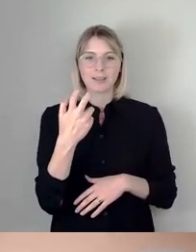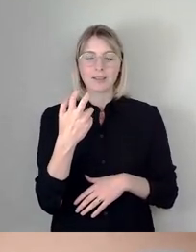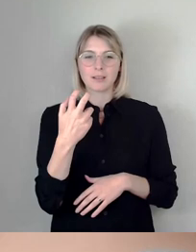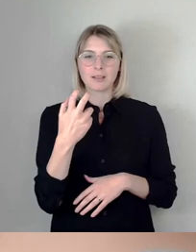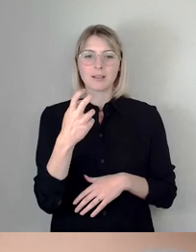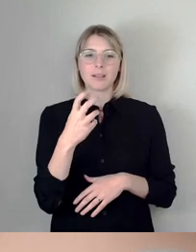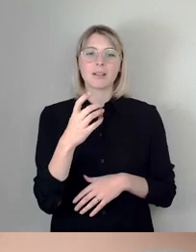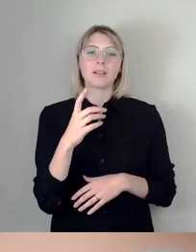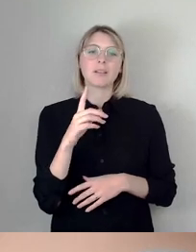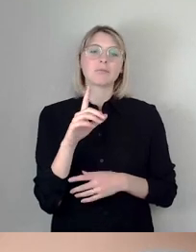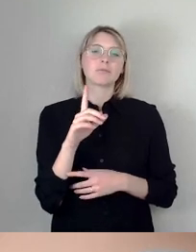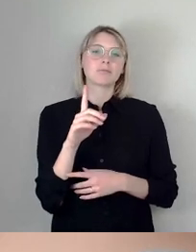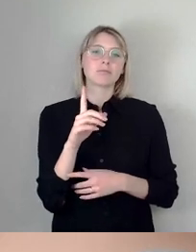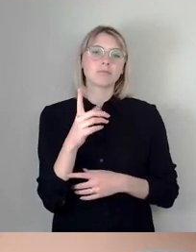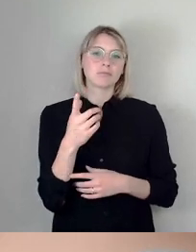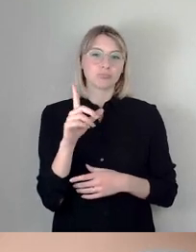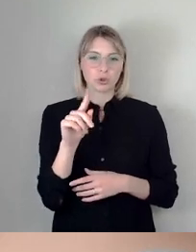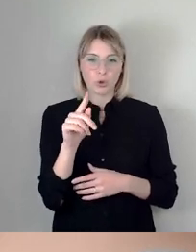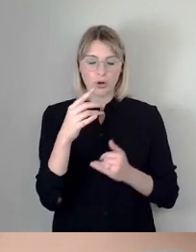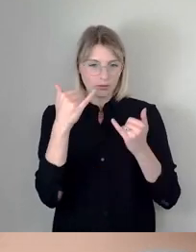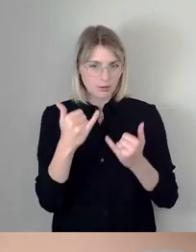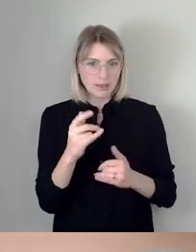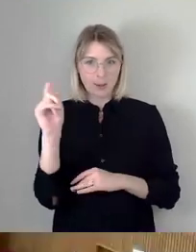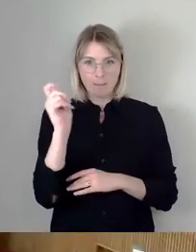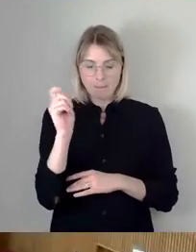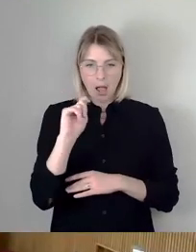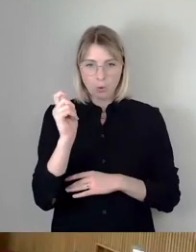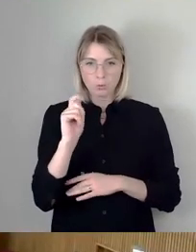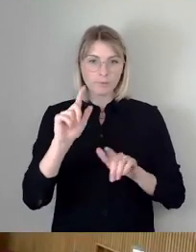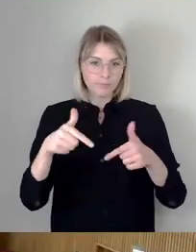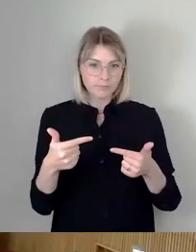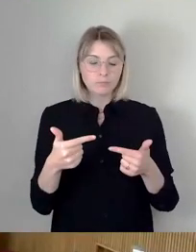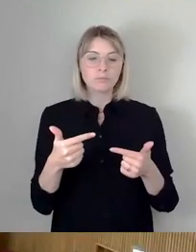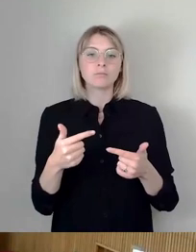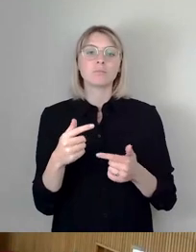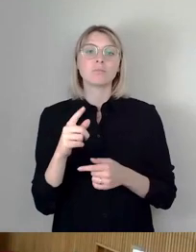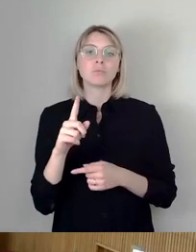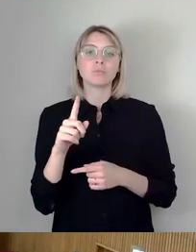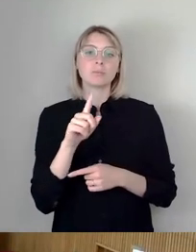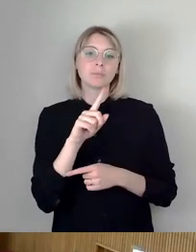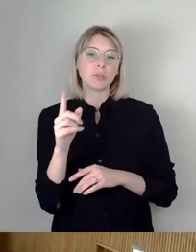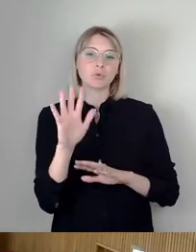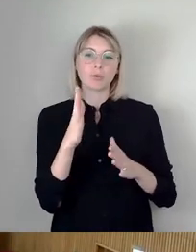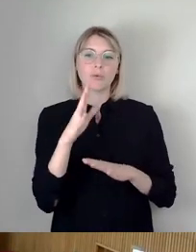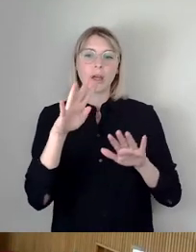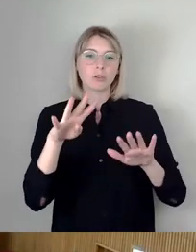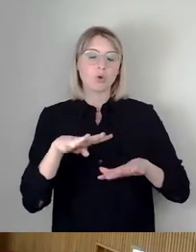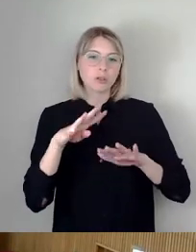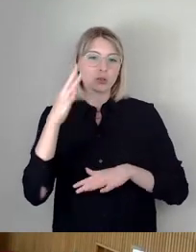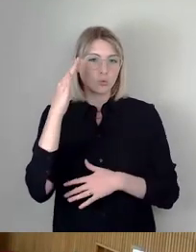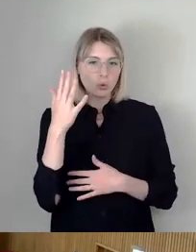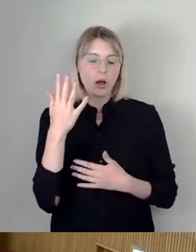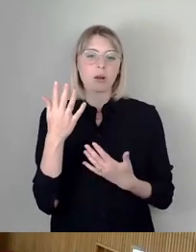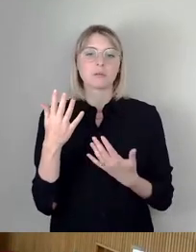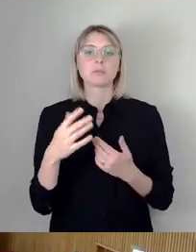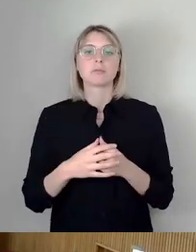und würden jetzt in die Pause gehen bis ca. 19 Uhr. Danach würde erstmal